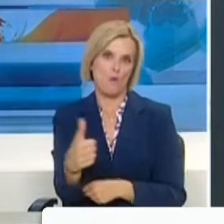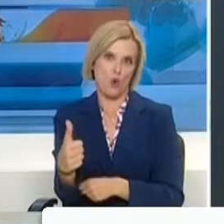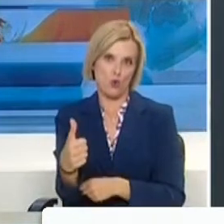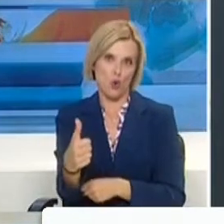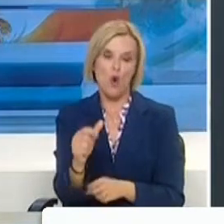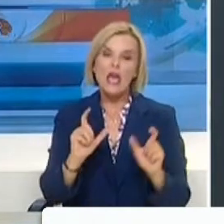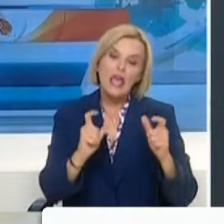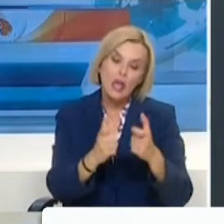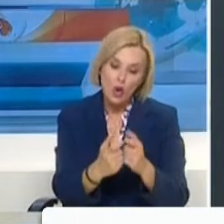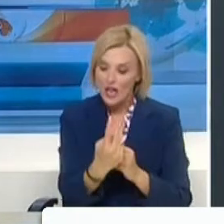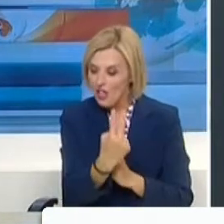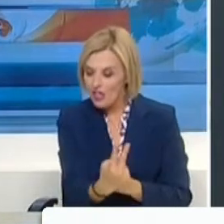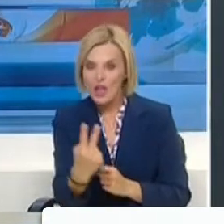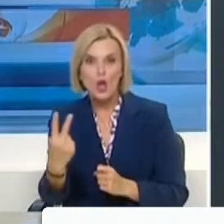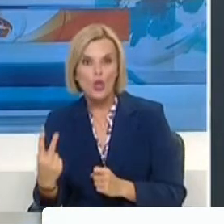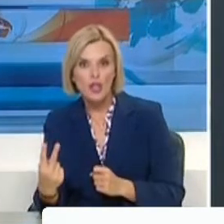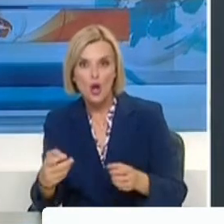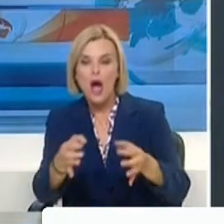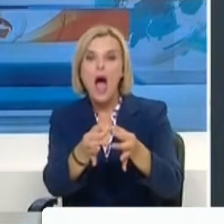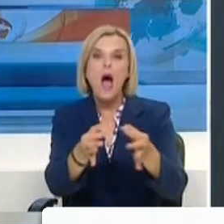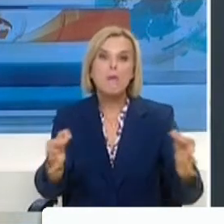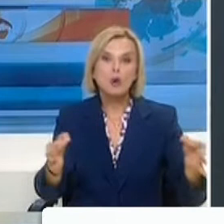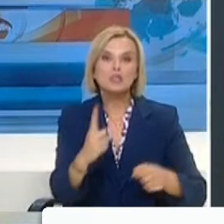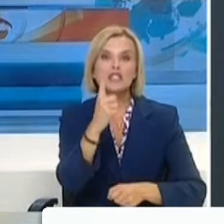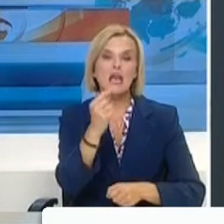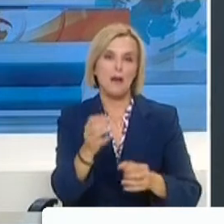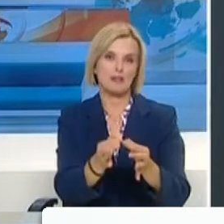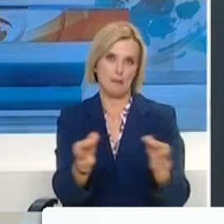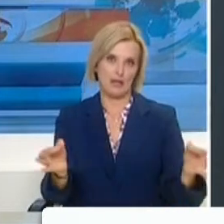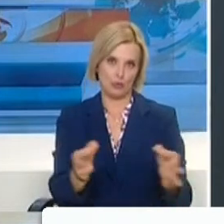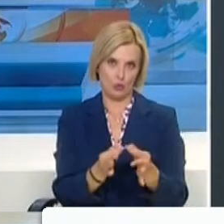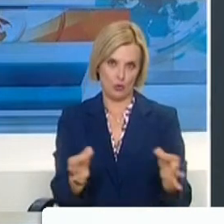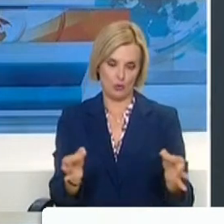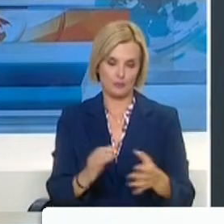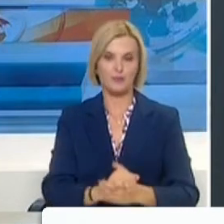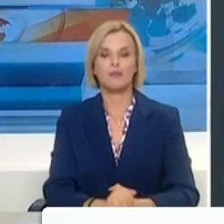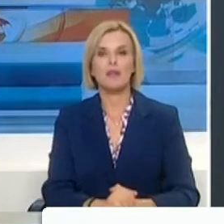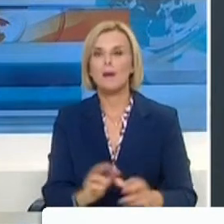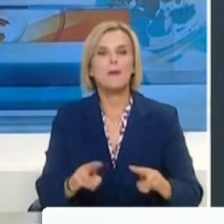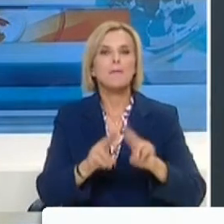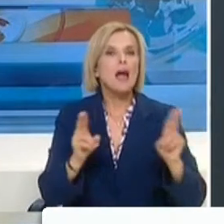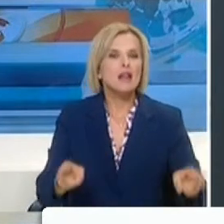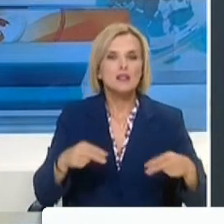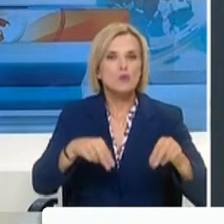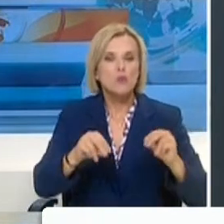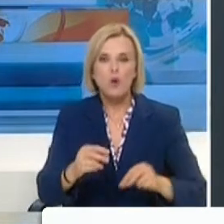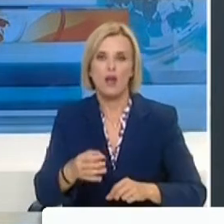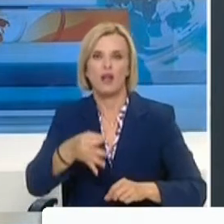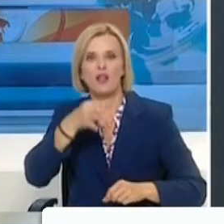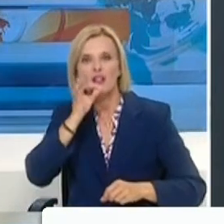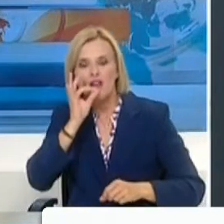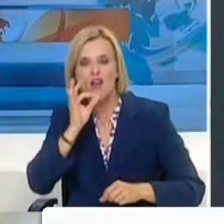σε διαφορετικές ομπρέλες πρέπει να απέχουν η μία από την άλλη τουλάχιστον 1,5 μέτρο. Τα καταστήματα υγειονομικού ενδιαφέροντος,